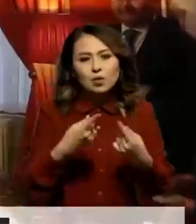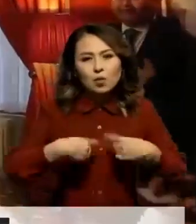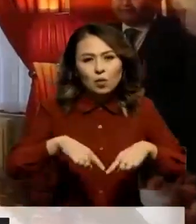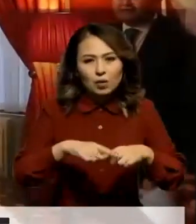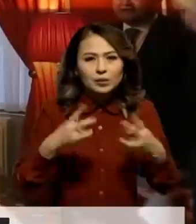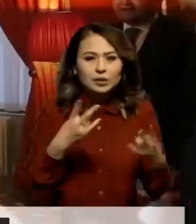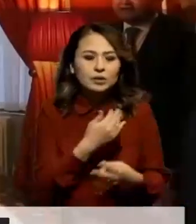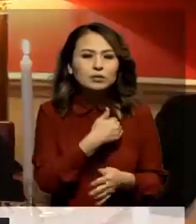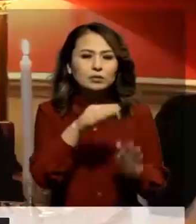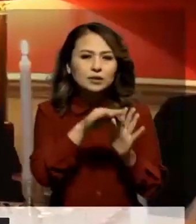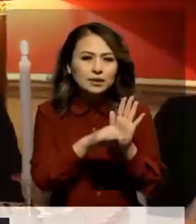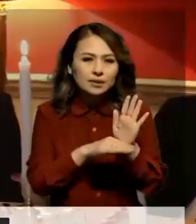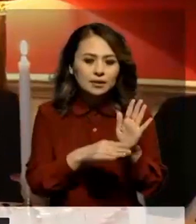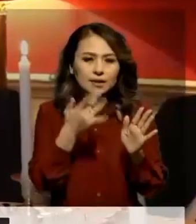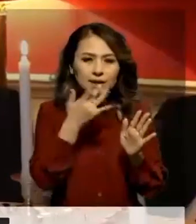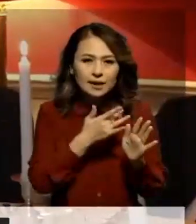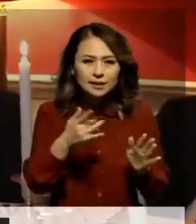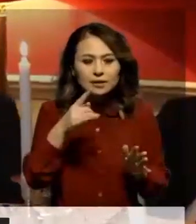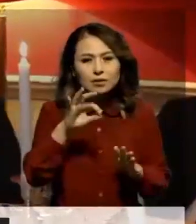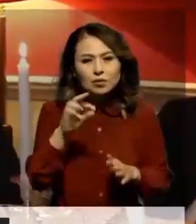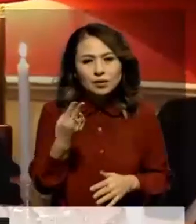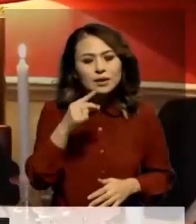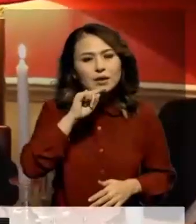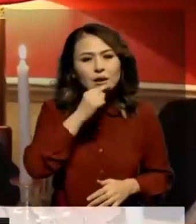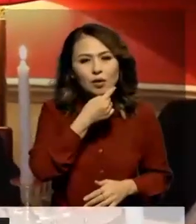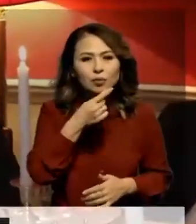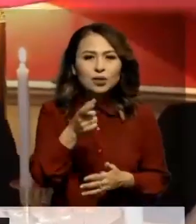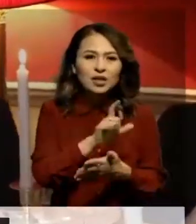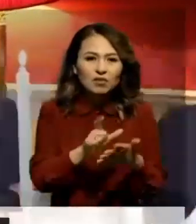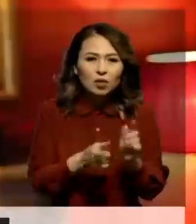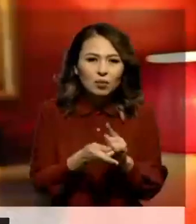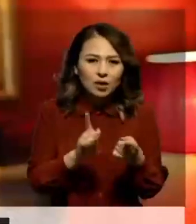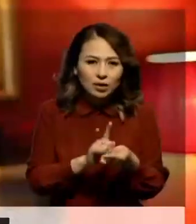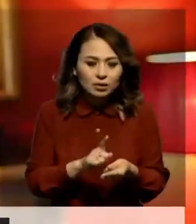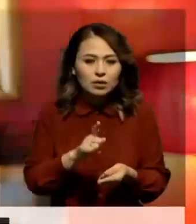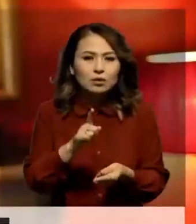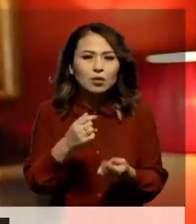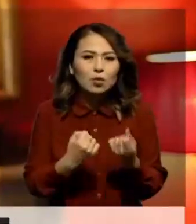құруға бағытталған саяси және әлеуметтік экономикалық реформаларға қолдау білдірді.